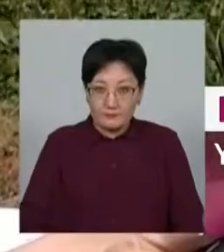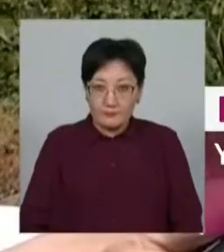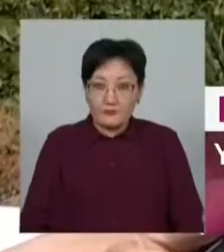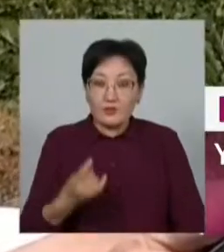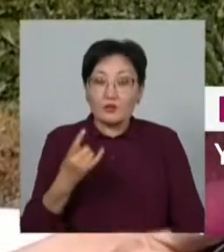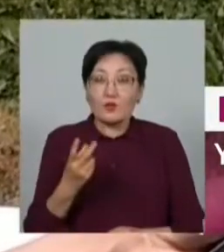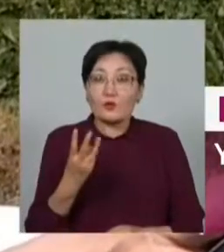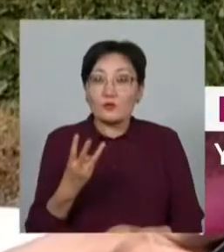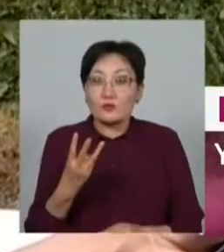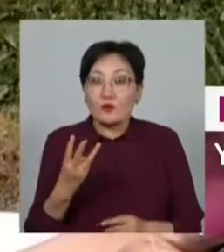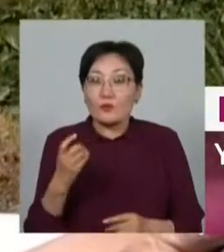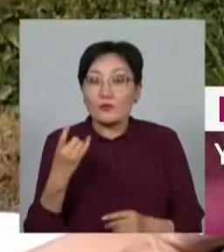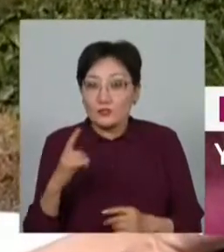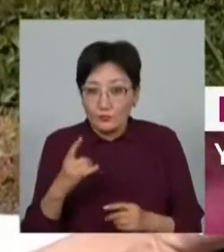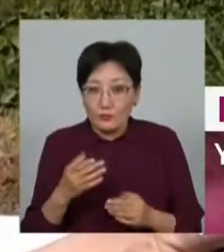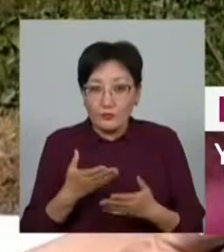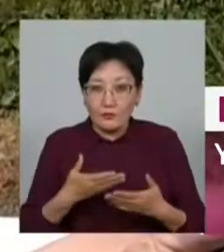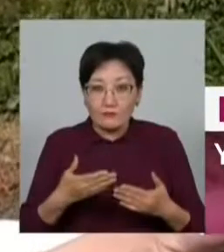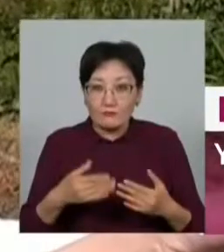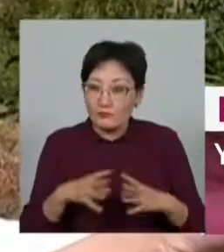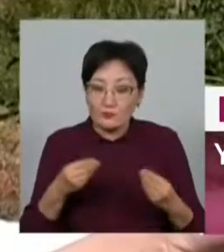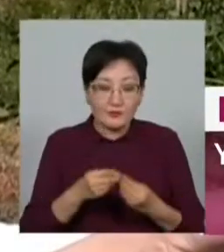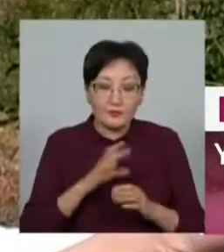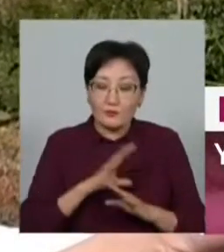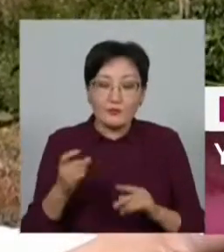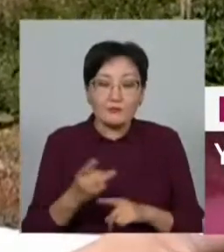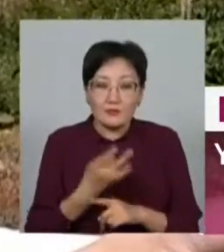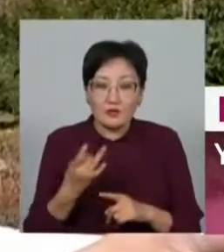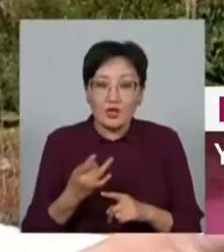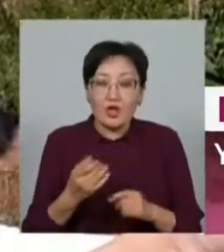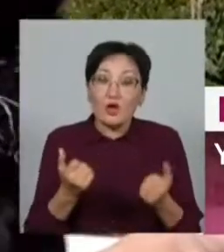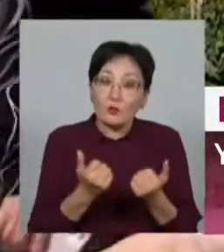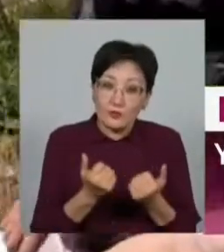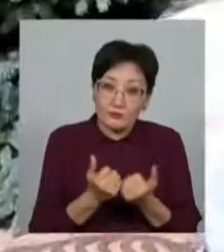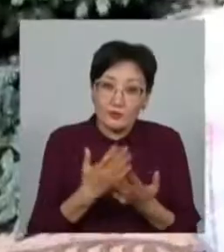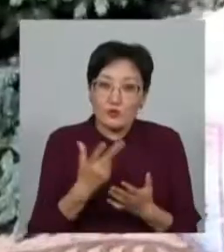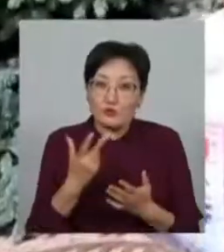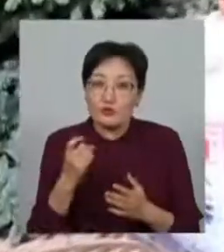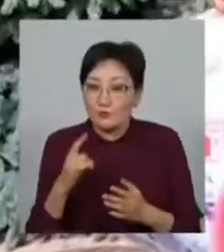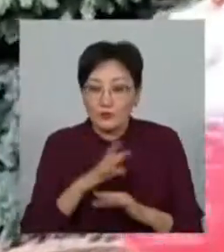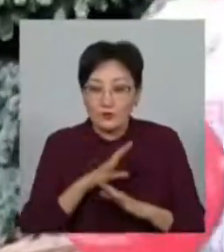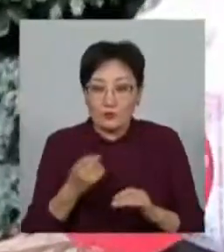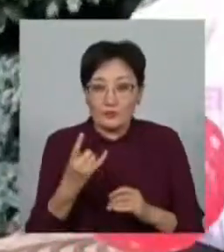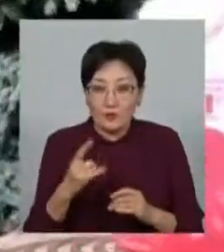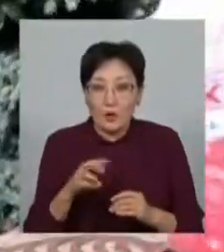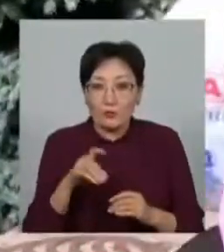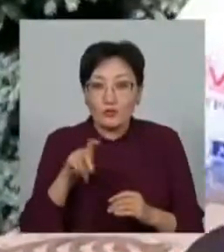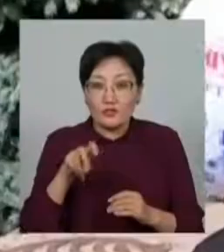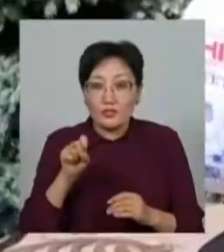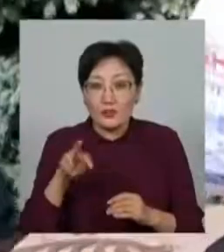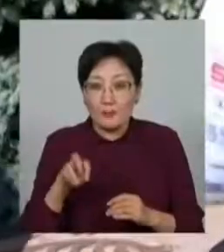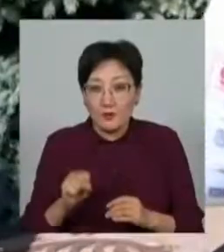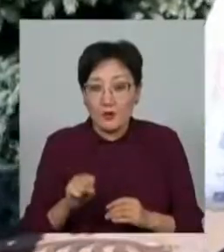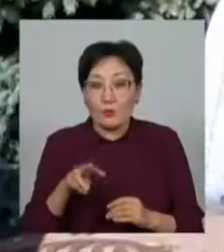Үшем басымызда жоқ, бұл біріншісі. Ұрықтарда егіздер бар, но үшем жоқ. Сәбилерге Муслима,